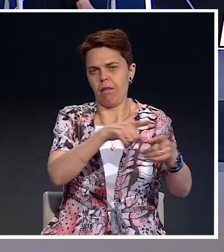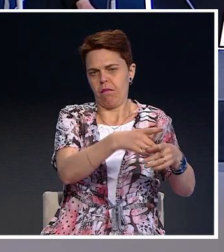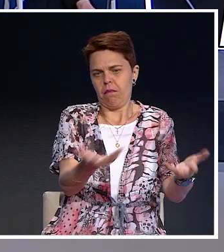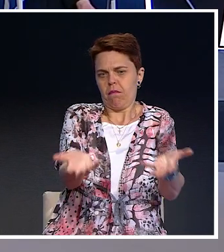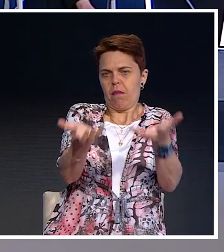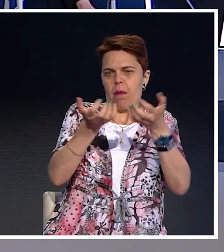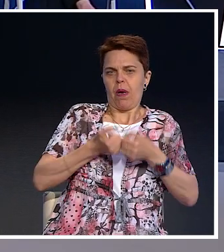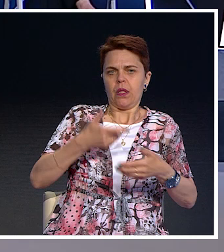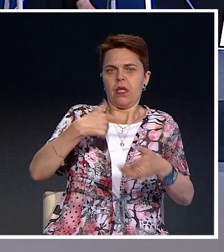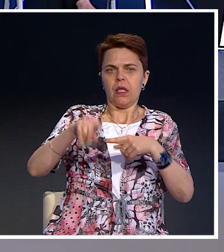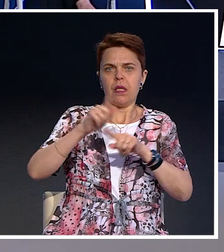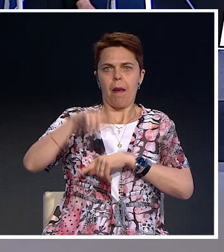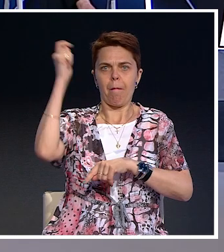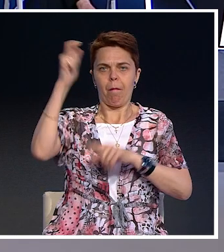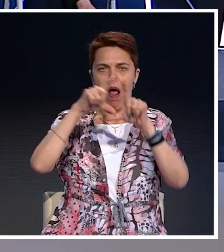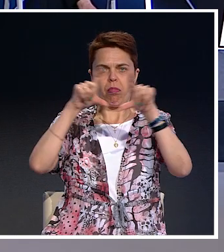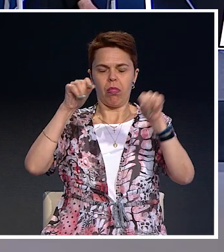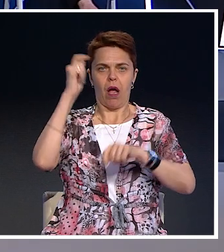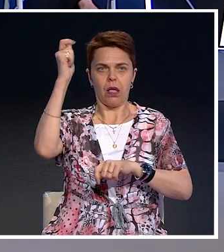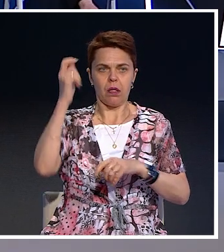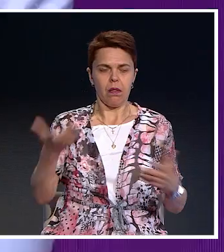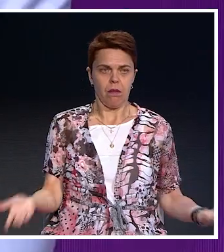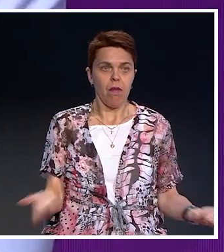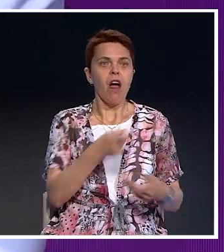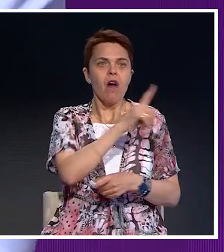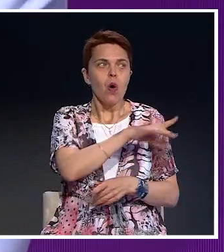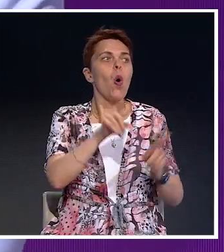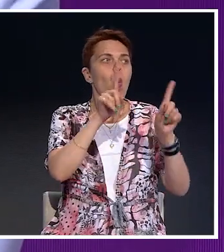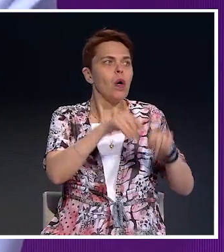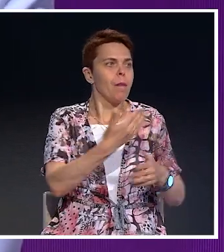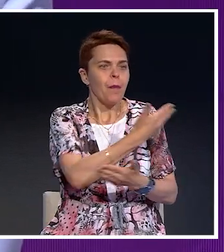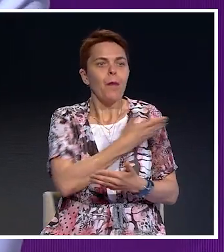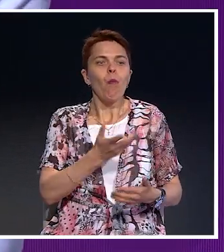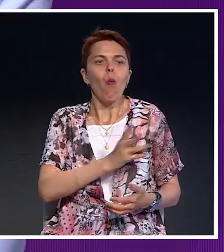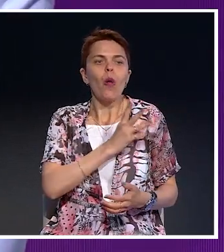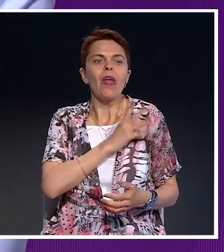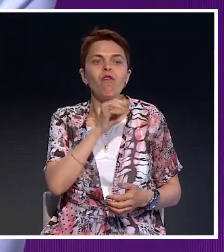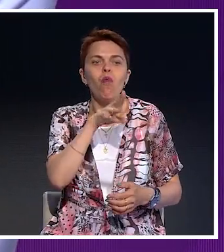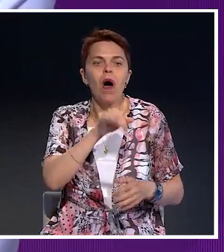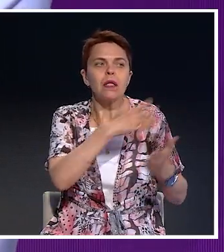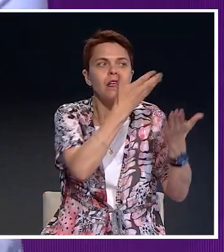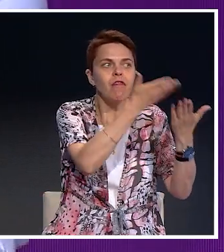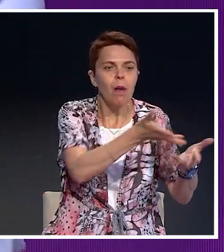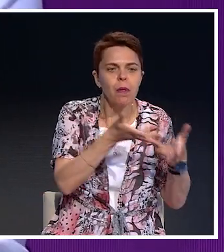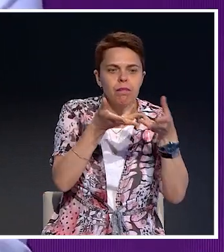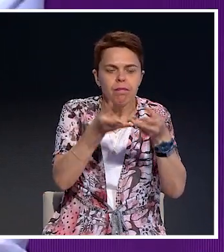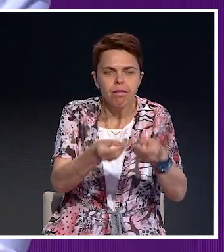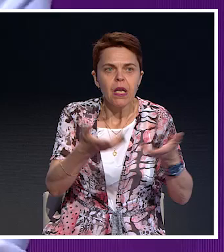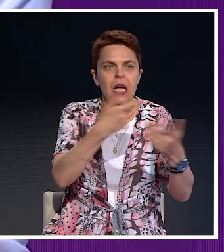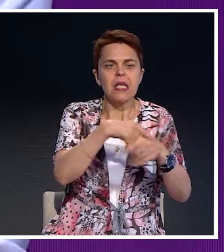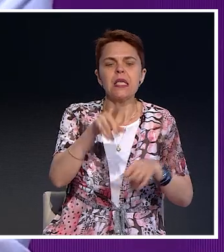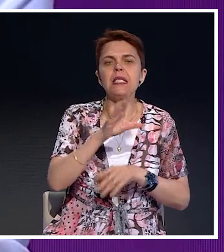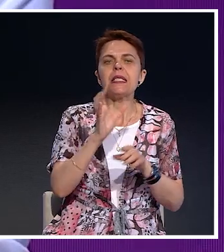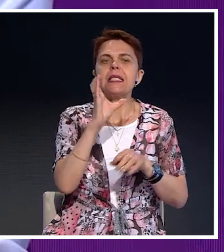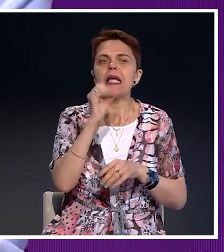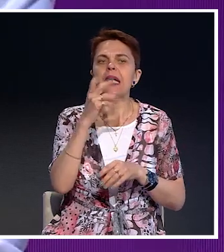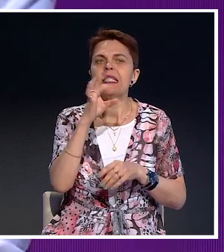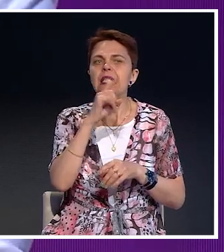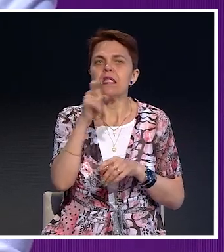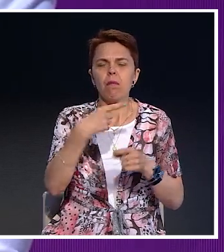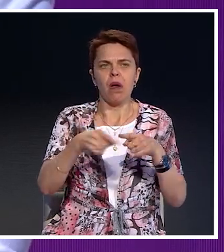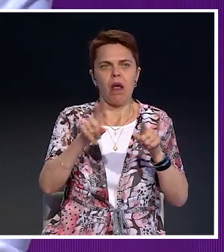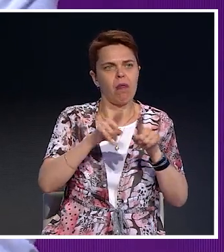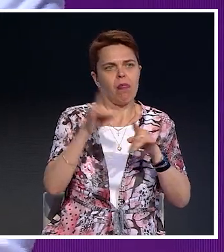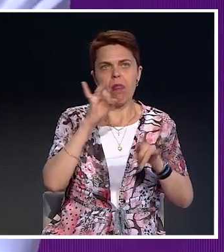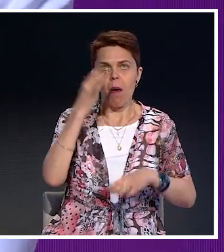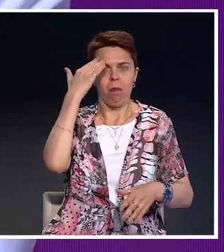отримуєте представницький мандат, навіть якщо партія буде хотіти вас мотивувати від нього відмовитись. І друге, сексизм – це не банальні